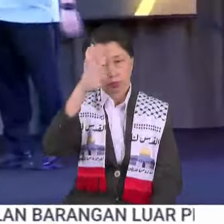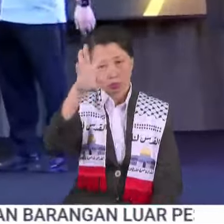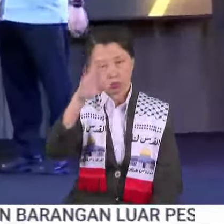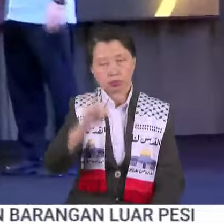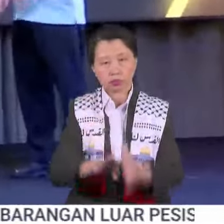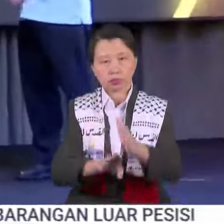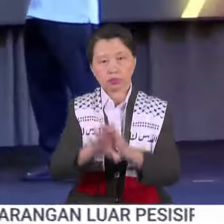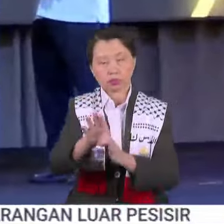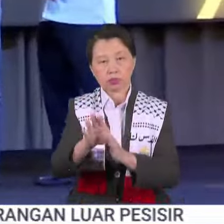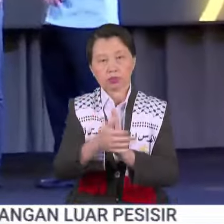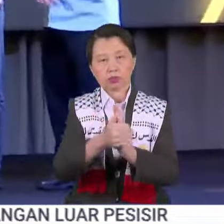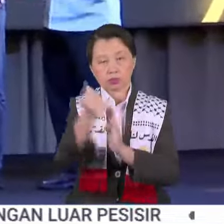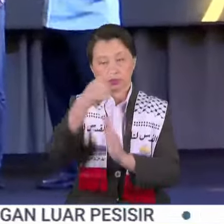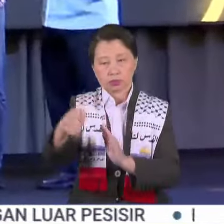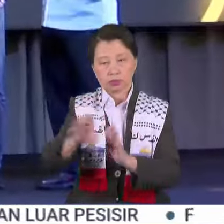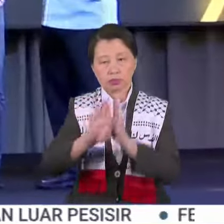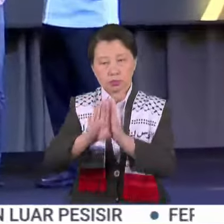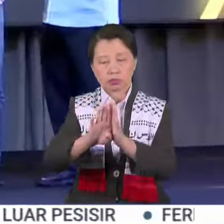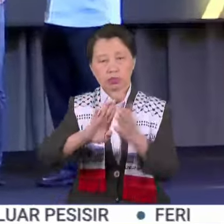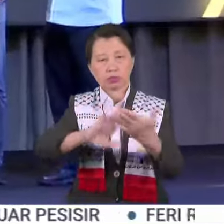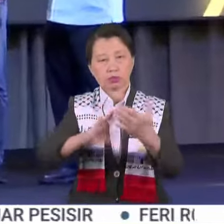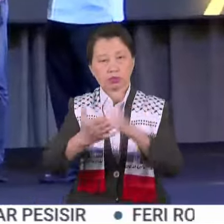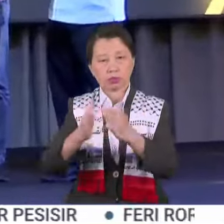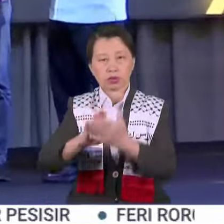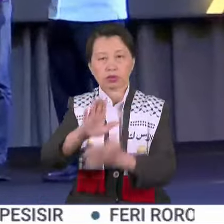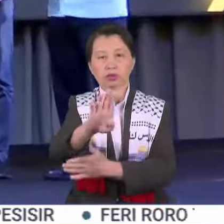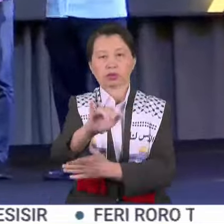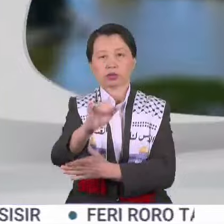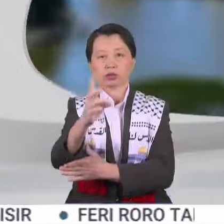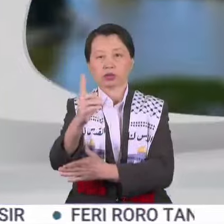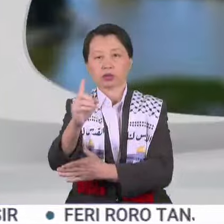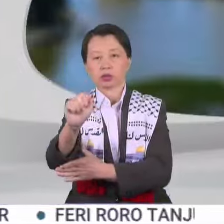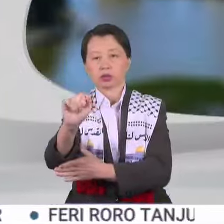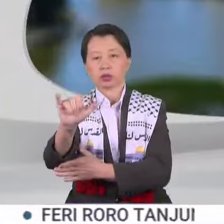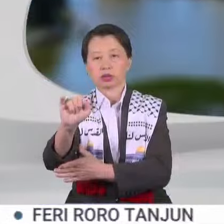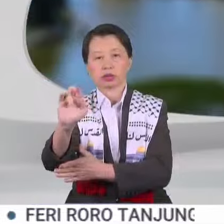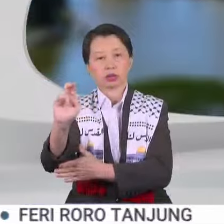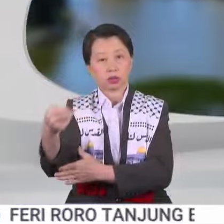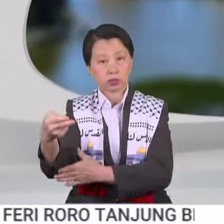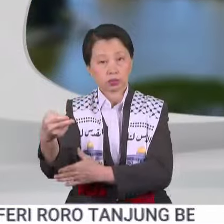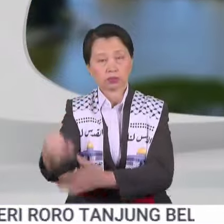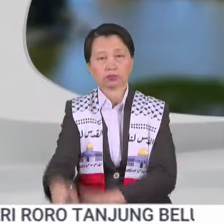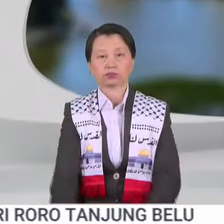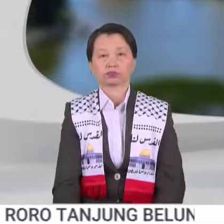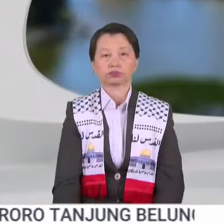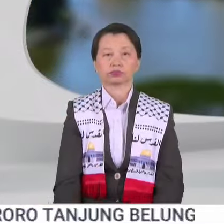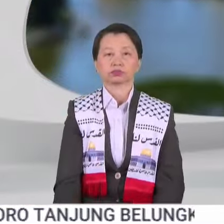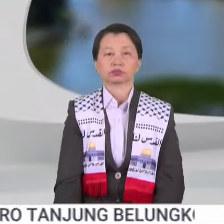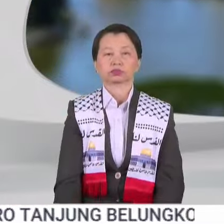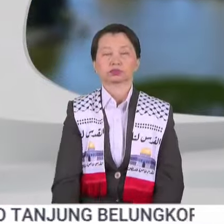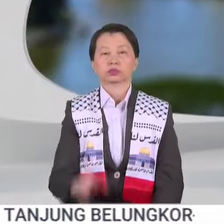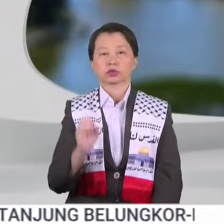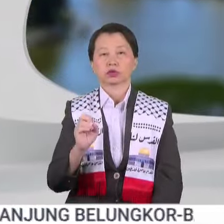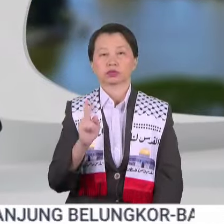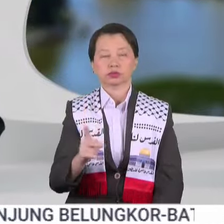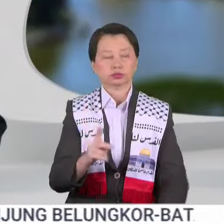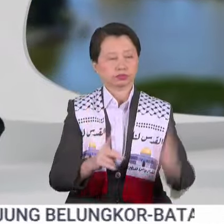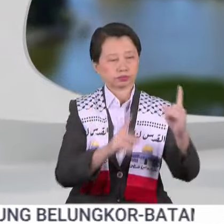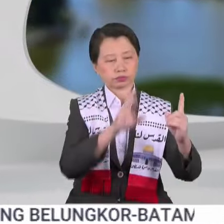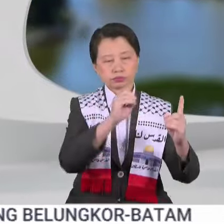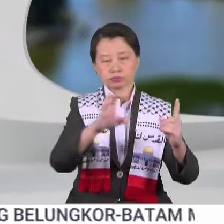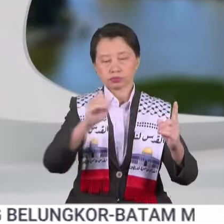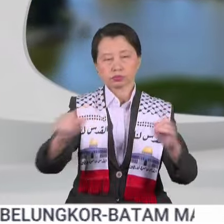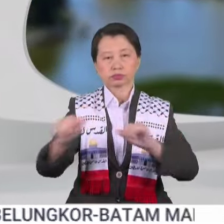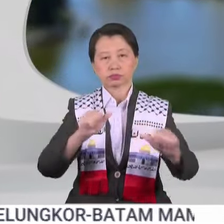dan Pembangunan Bakat bagi mewakili komuniti Bidayuh. Baik, kira-kira 100 aktiviti dan